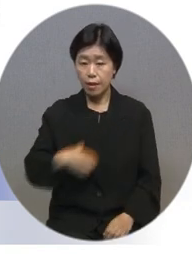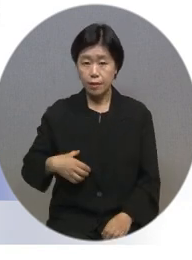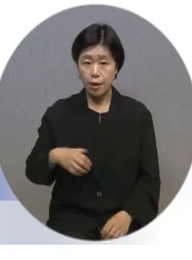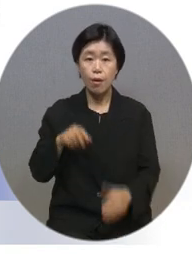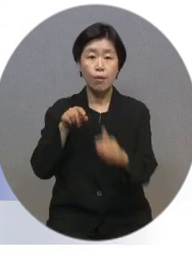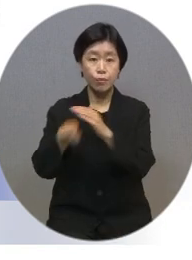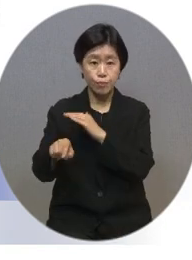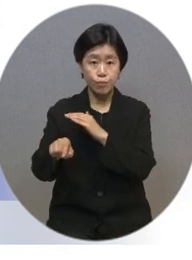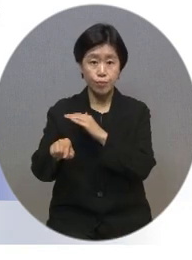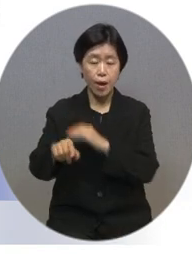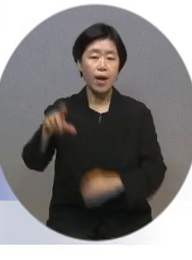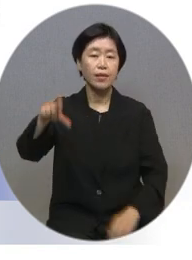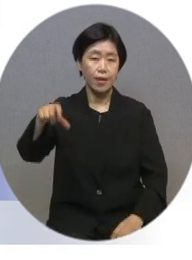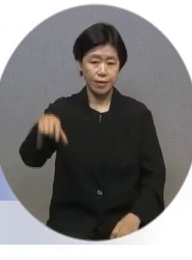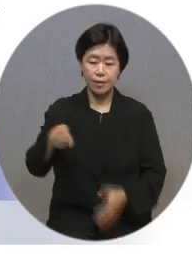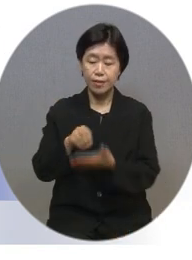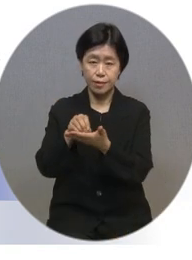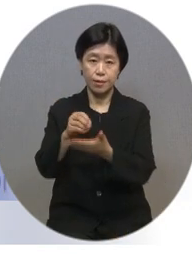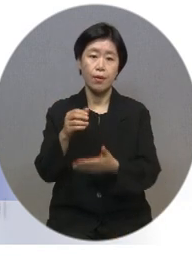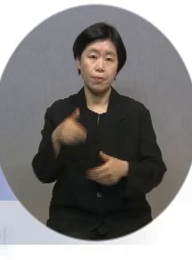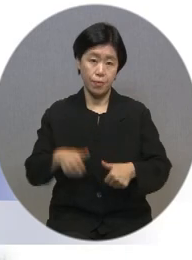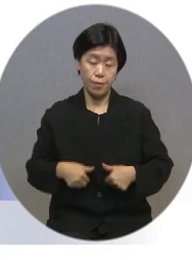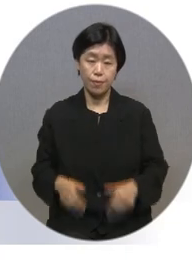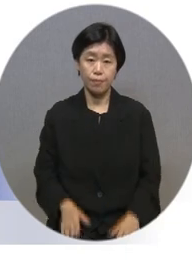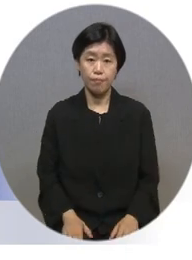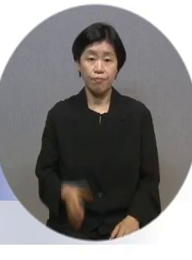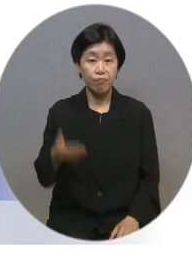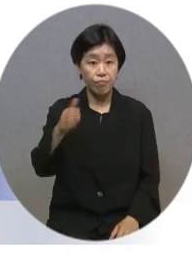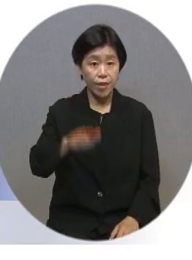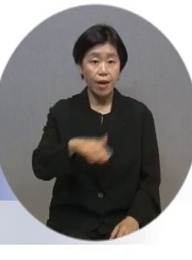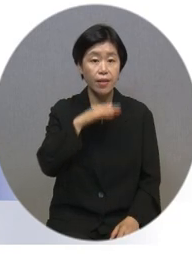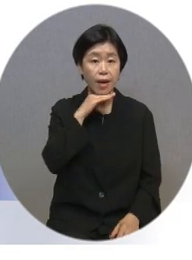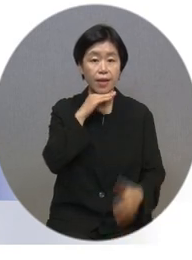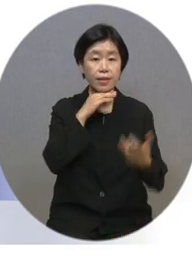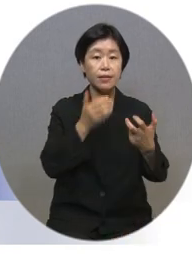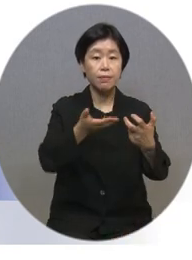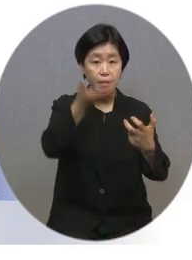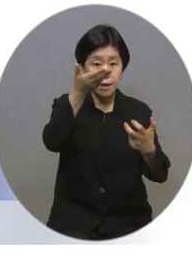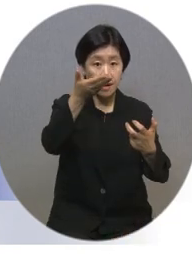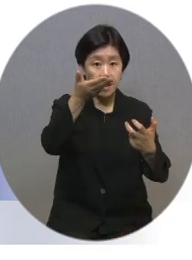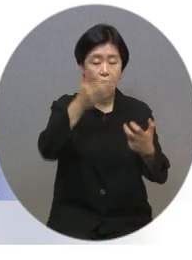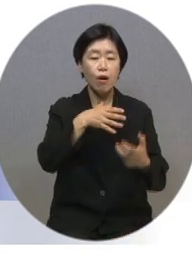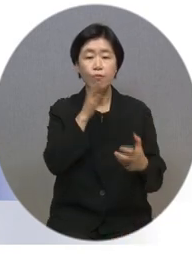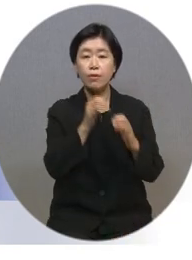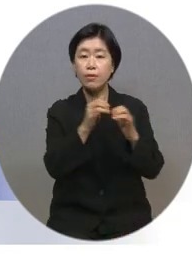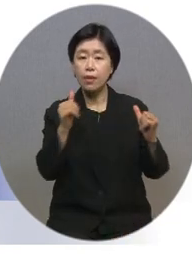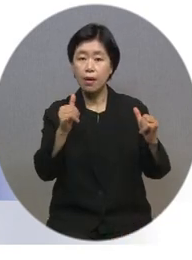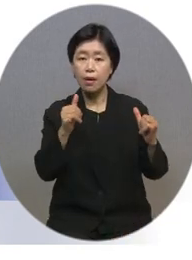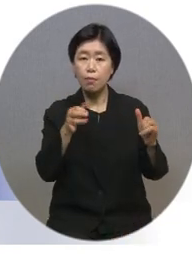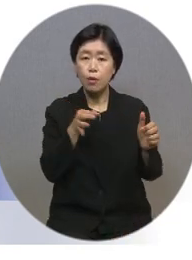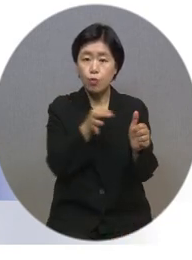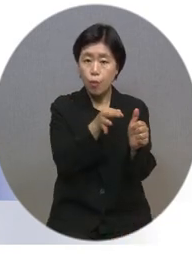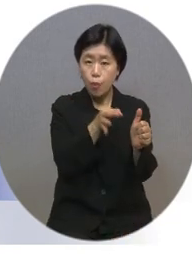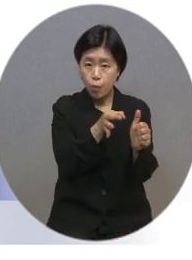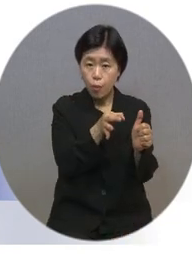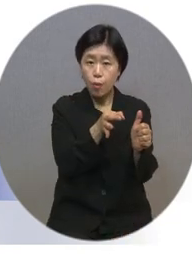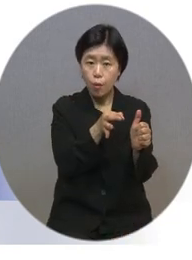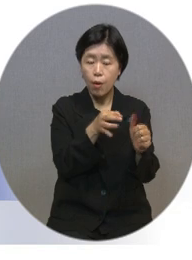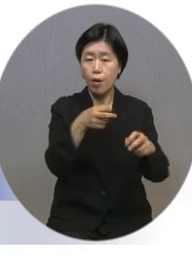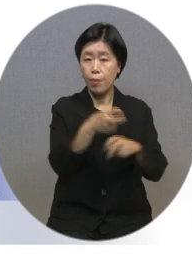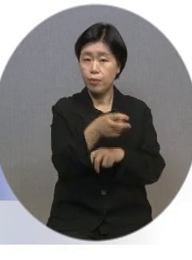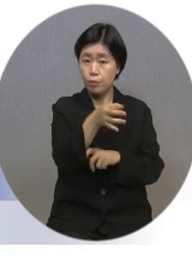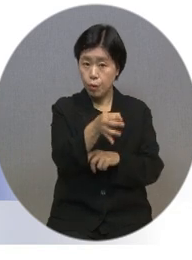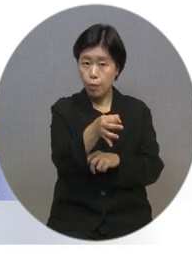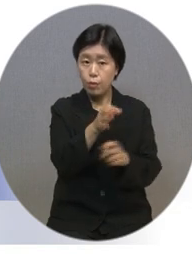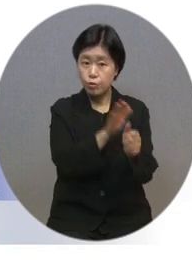선불형 교통 카드를 신청해야 합니다 다만 70세 이상 어르신 대상 연간 최대 23만 원 버스